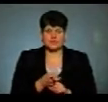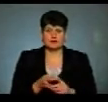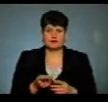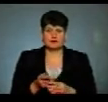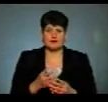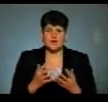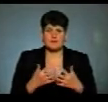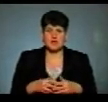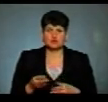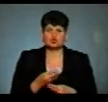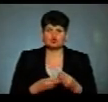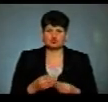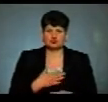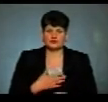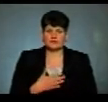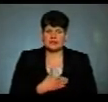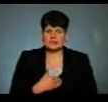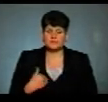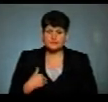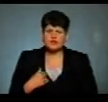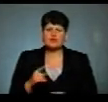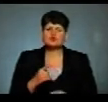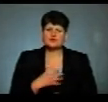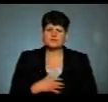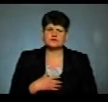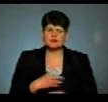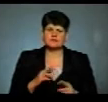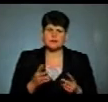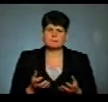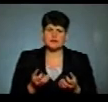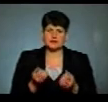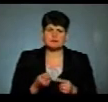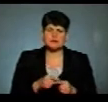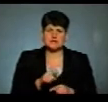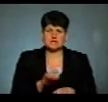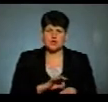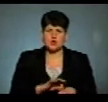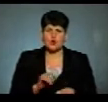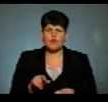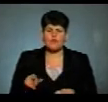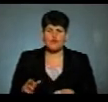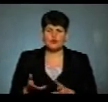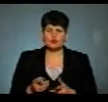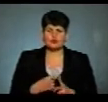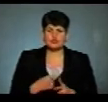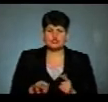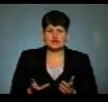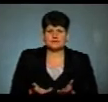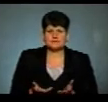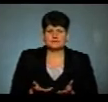вентиляції. Все-таки, що найважливіше, як підтримують цих хворих, так, щоб, чи певне